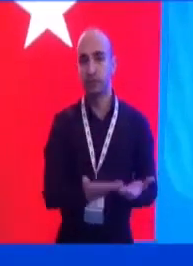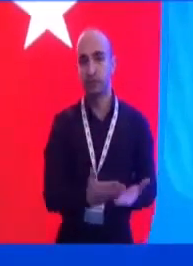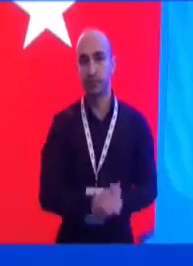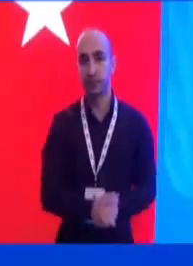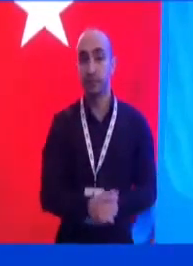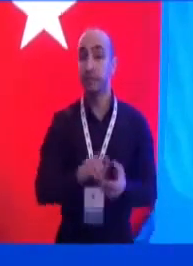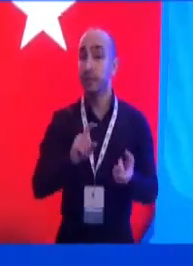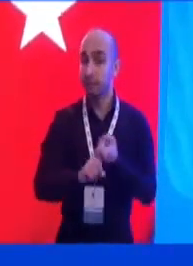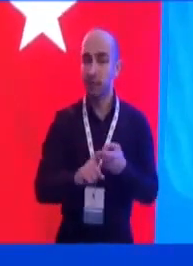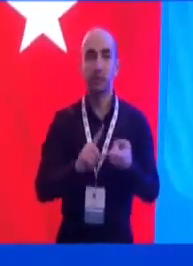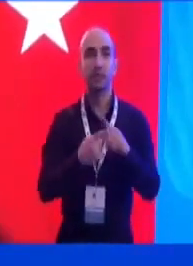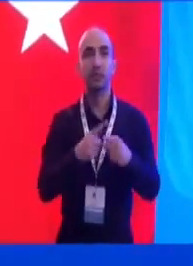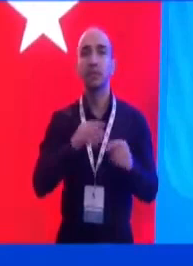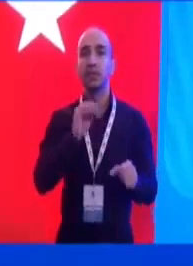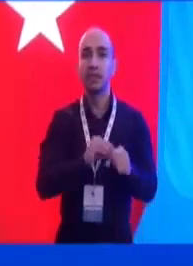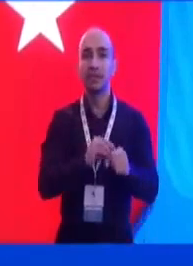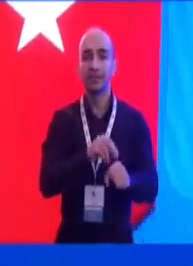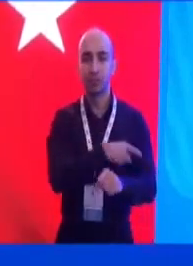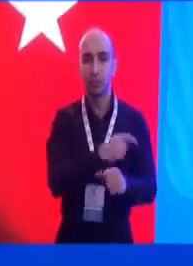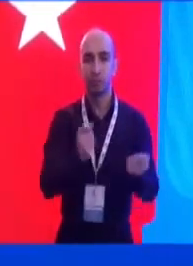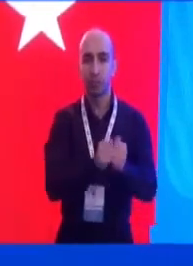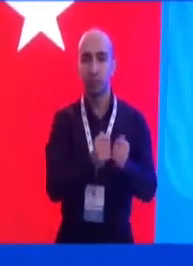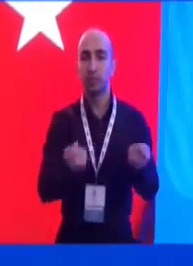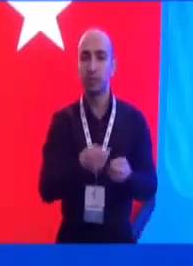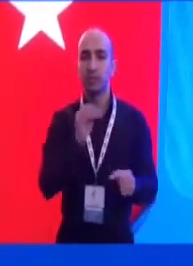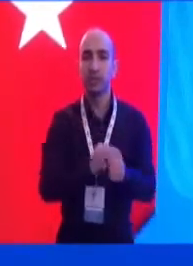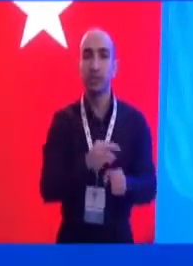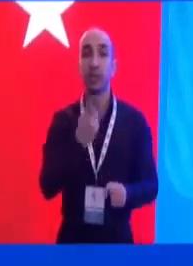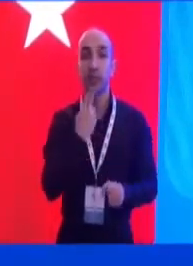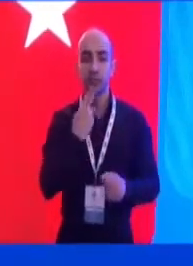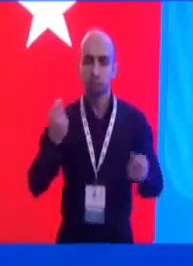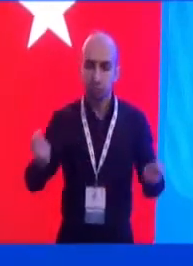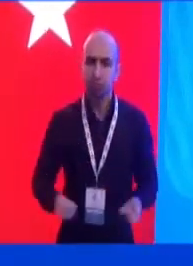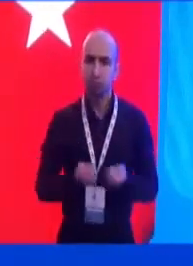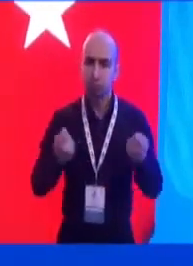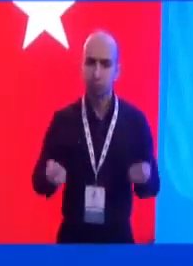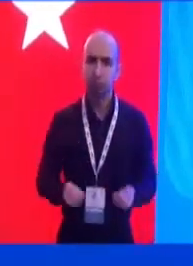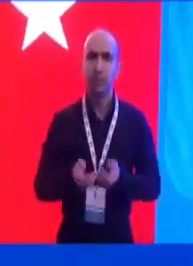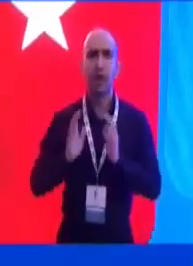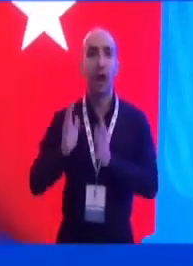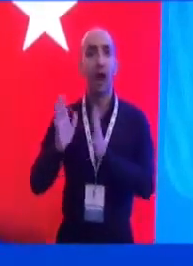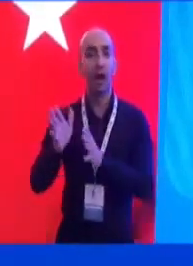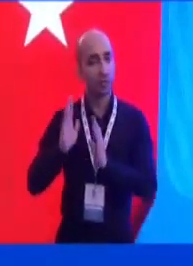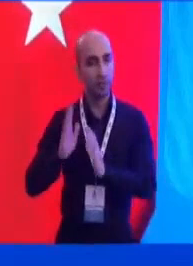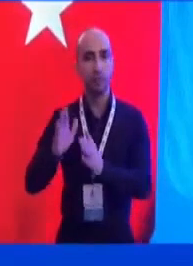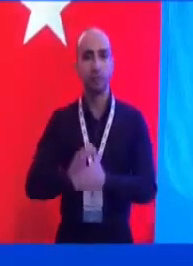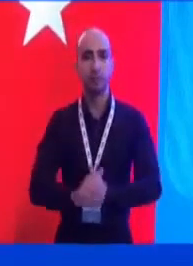Ve siyasette yer almak için kadınların verdiği mücadele aslında hala devam